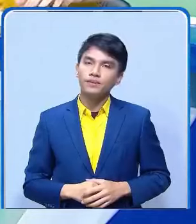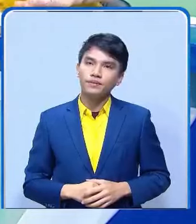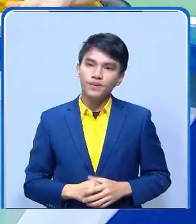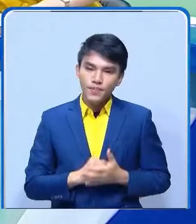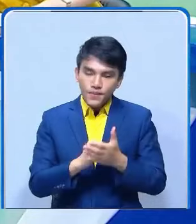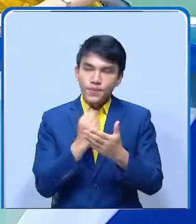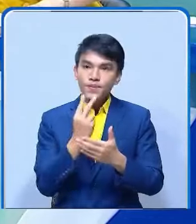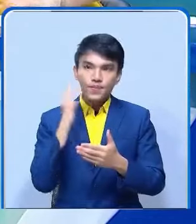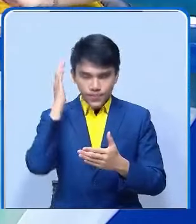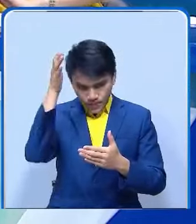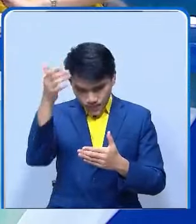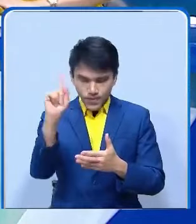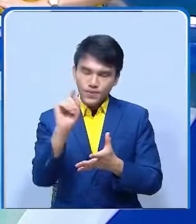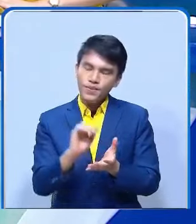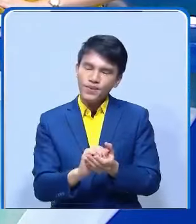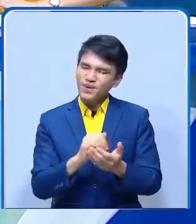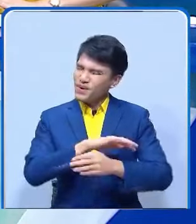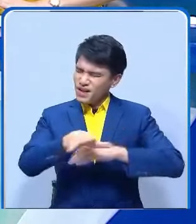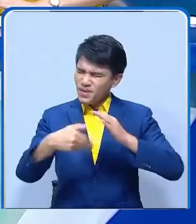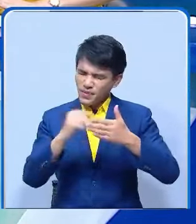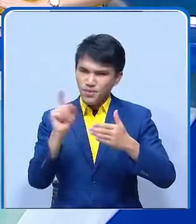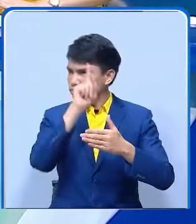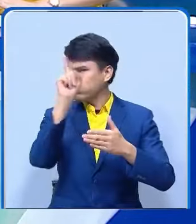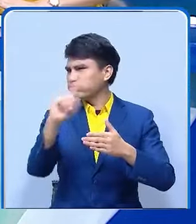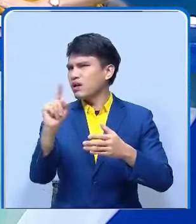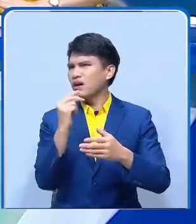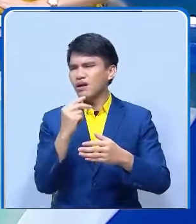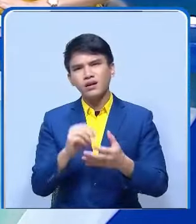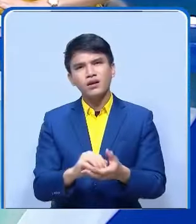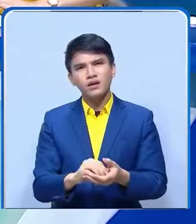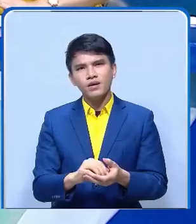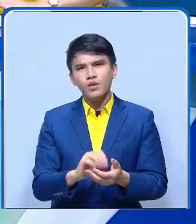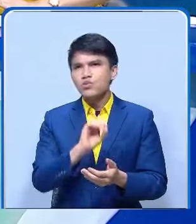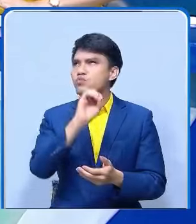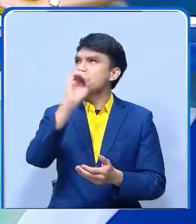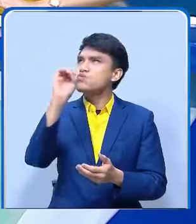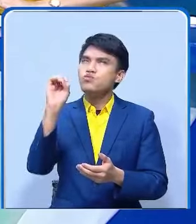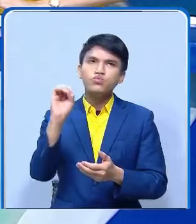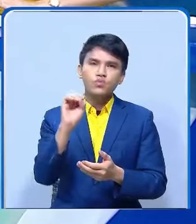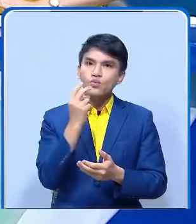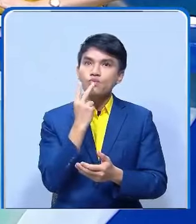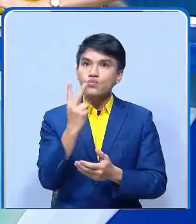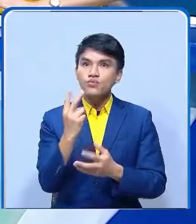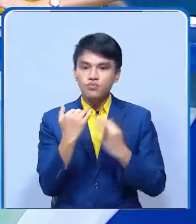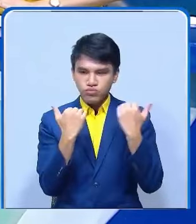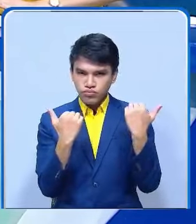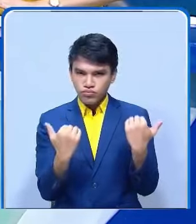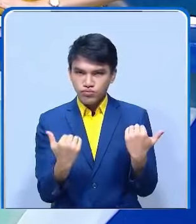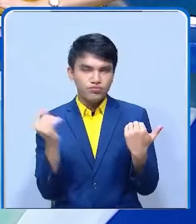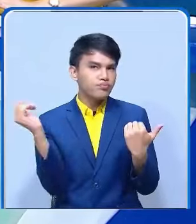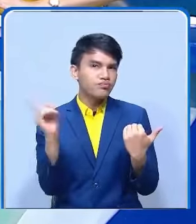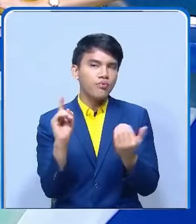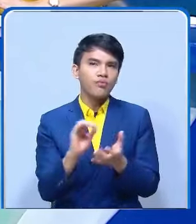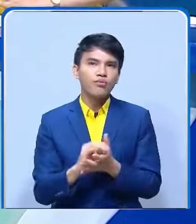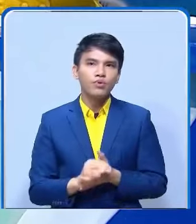ช่วยกันดูหน่อยนะเป็นคลิปที่หลายคนสงสัยว่าเอ๊ะดวงไฟปริศนาที่เห็นอยู่ในคลิปเนี่ยมันคืออะไรกันแ